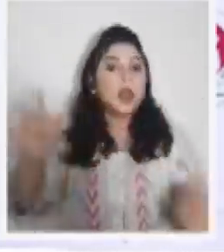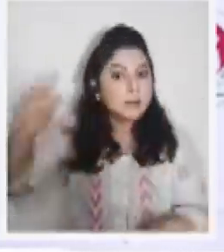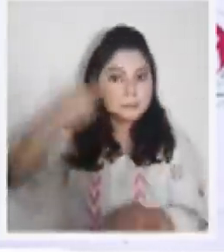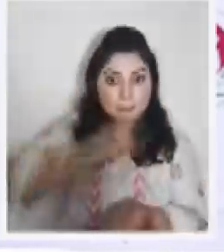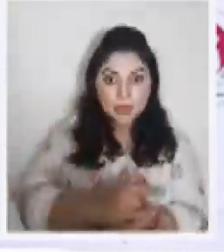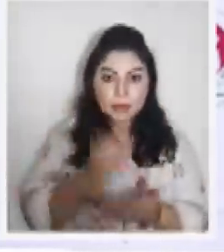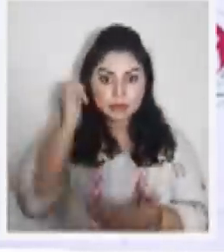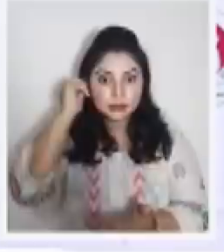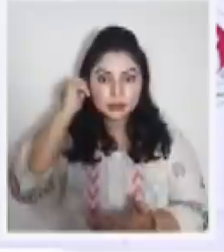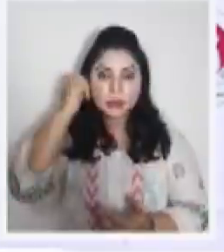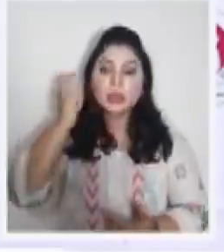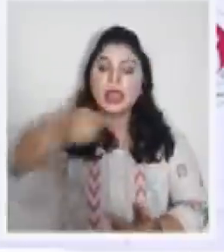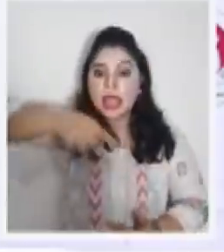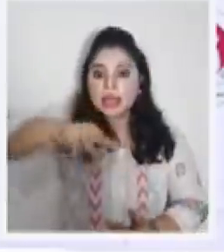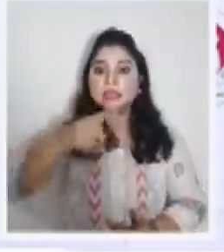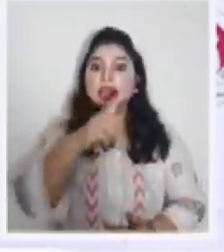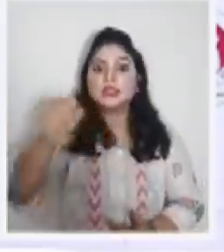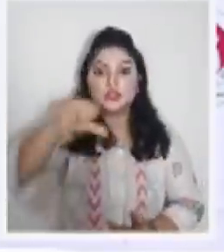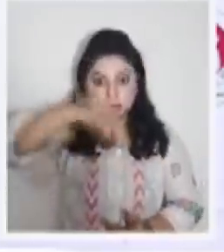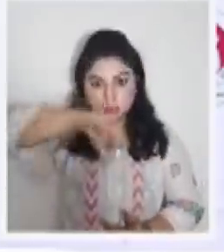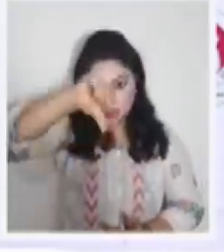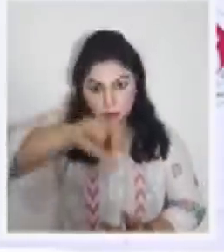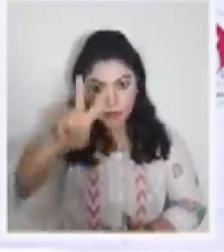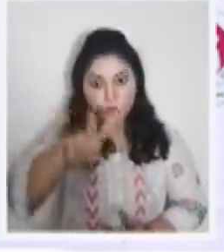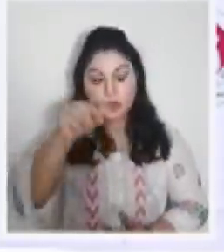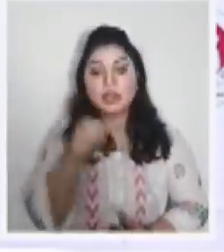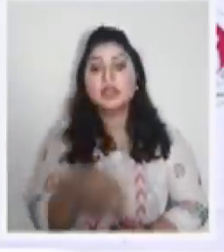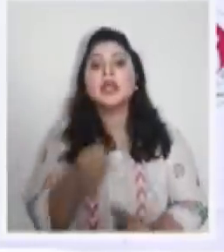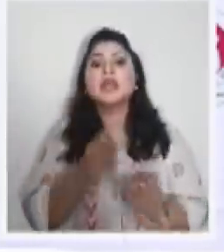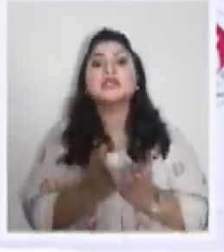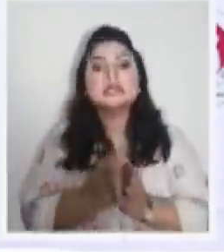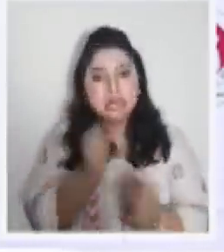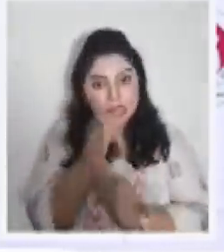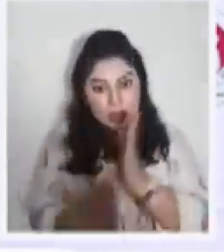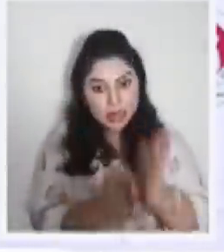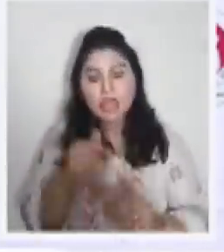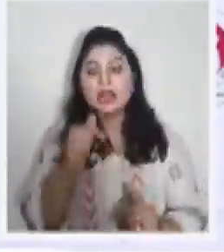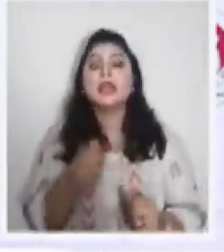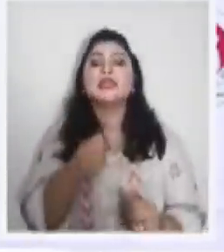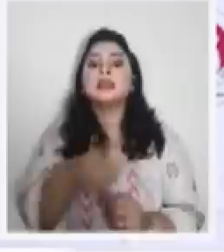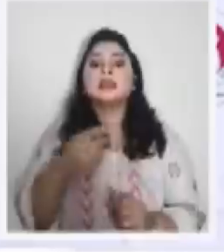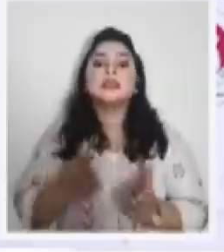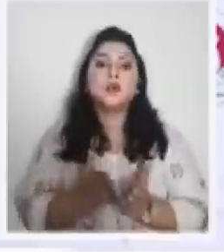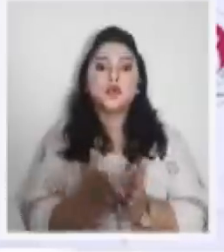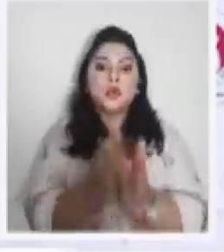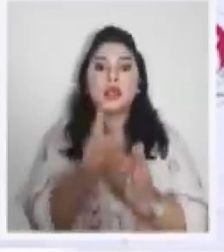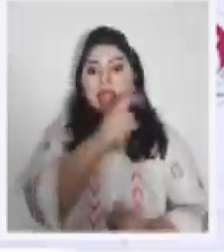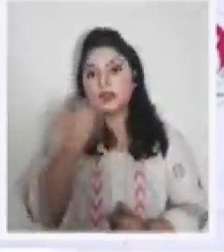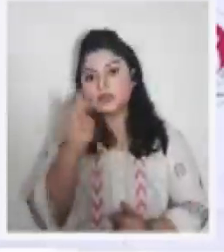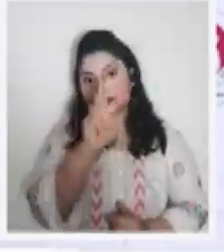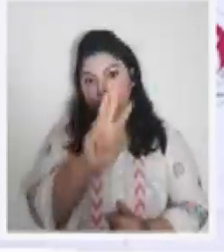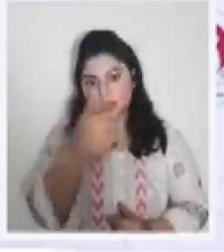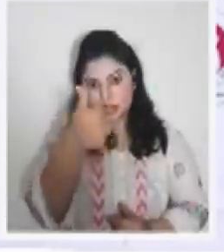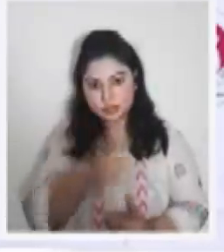করা হয়েছে, যার মধ্যে 3টি আন্তর্জাতিক বিমানবন্দরে 1,092 জন, স্থলবন্দরে 174 জন এবং 2টি সমুদ্র